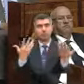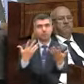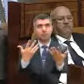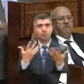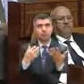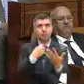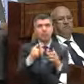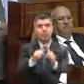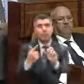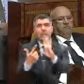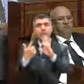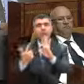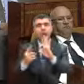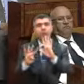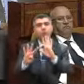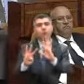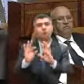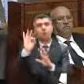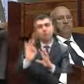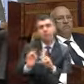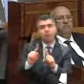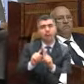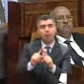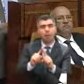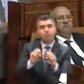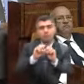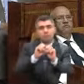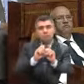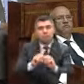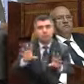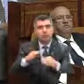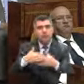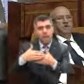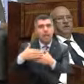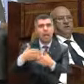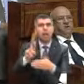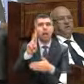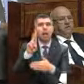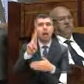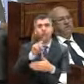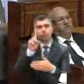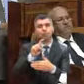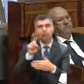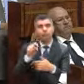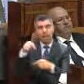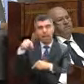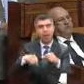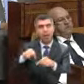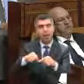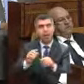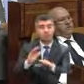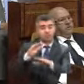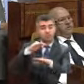97%. حنا جامعات قريبه من مدينه الرباط بحال ولاد محمد ومكارطو، سد